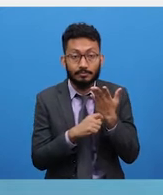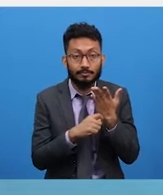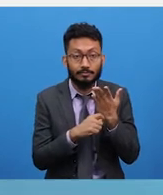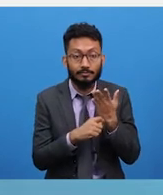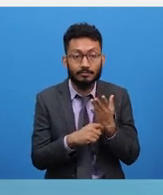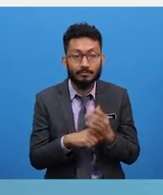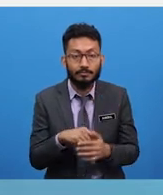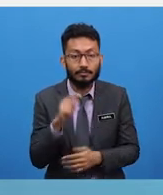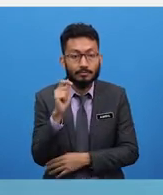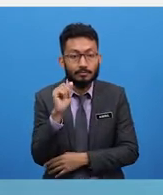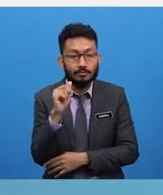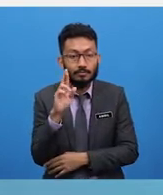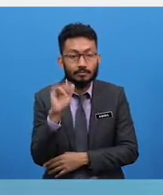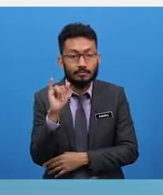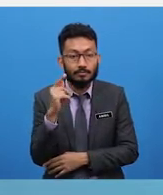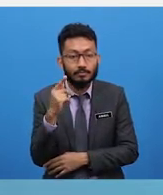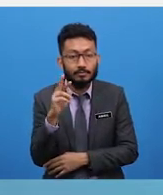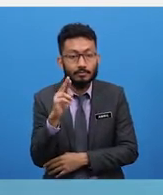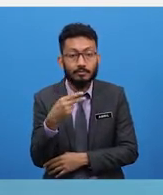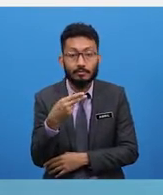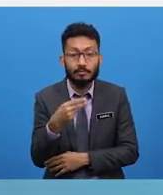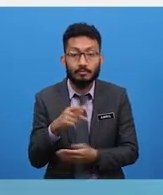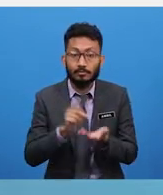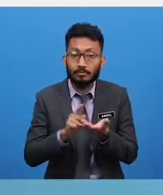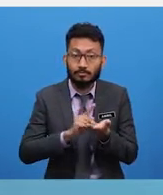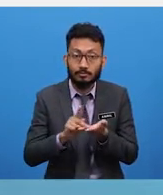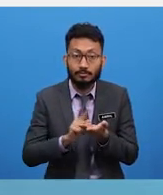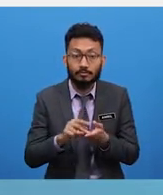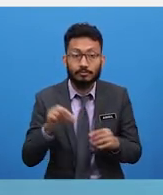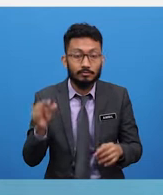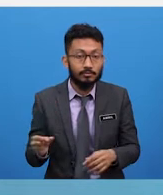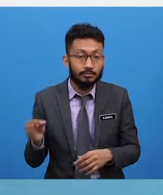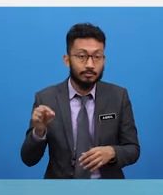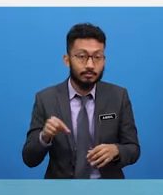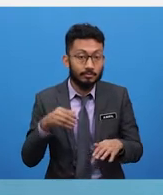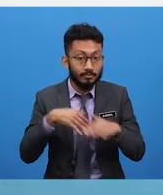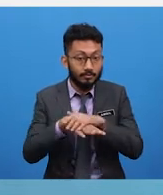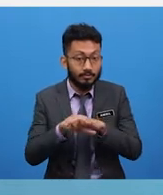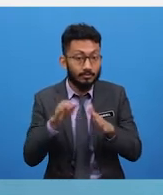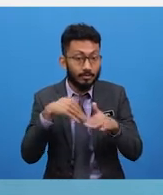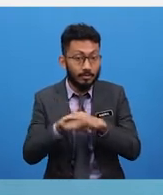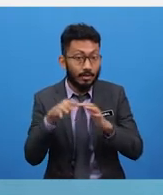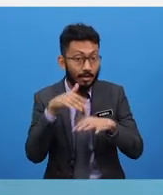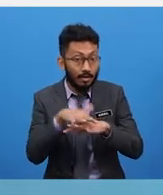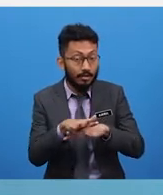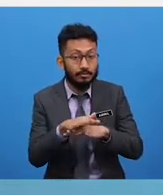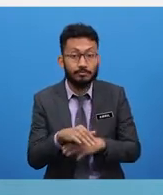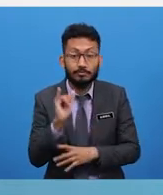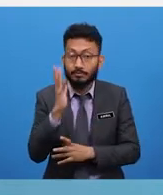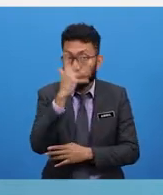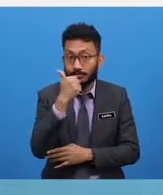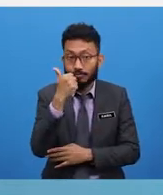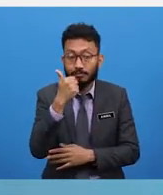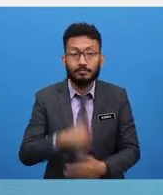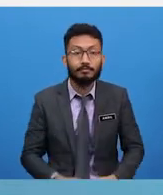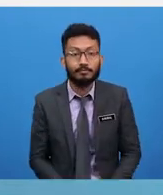bagi menghasilkan kesan jalinan yang spontan dan menarik.